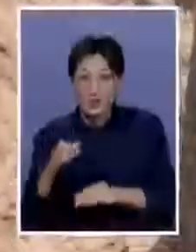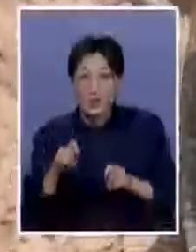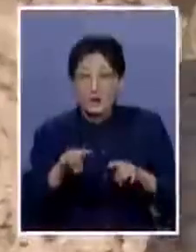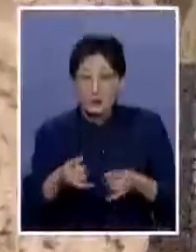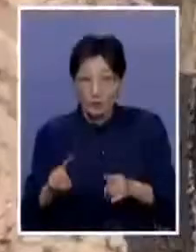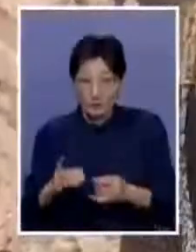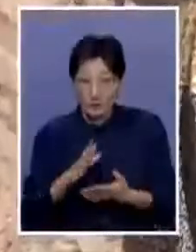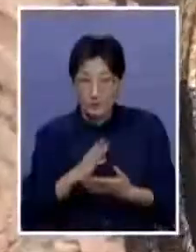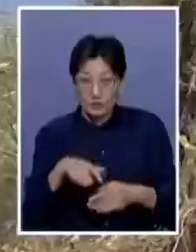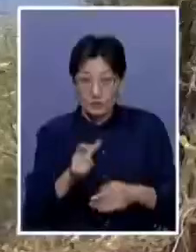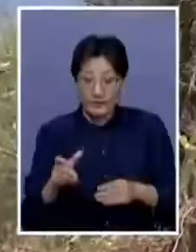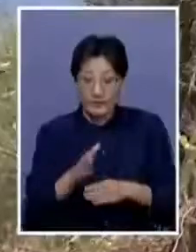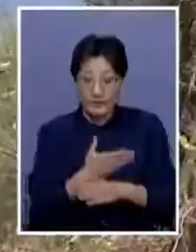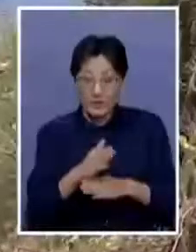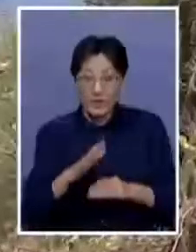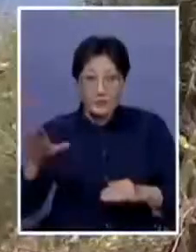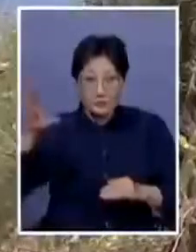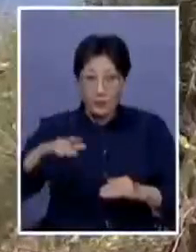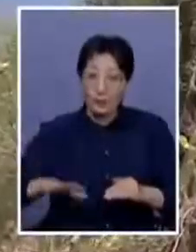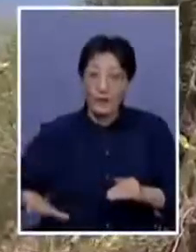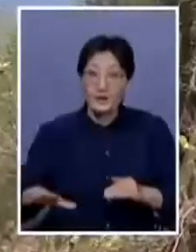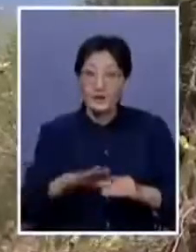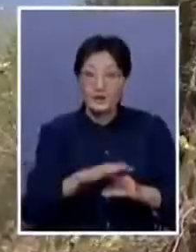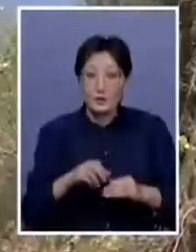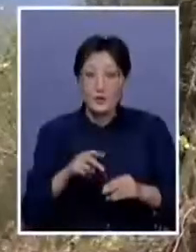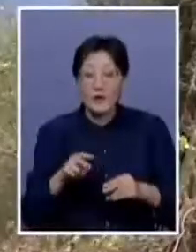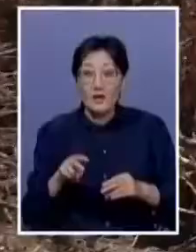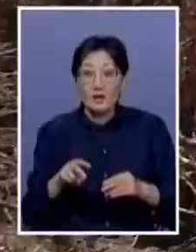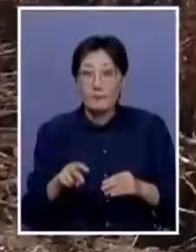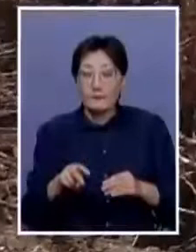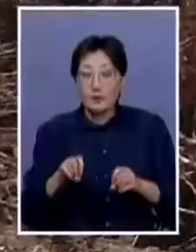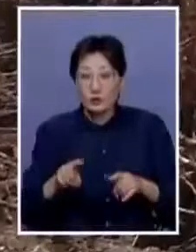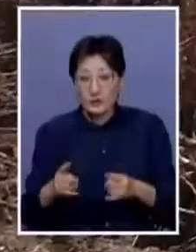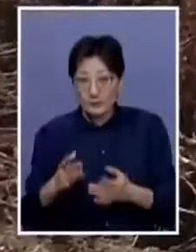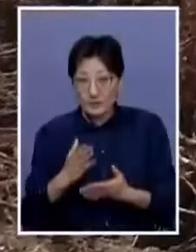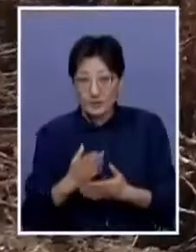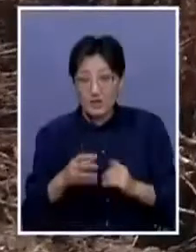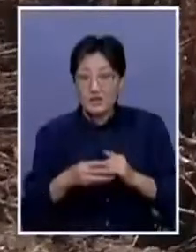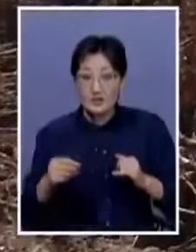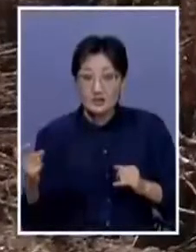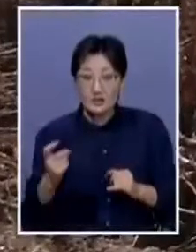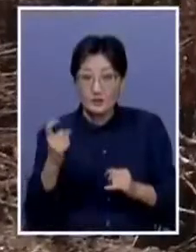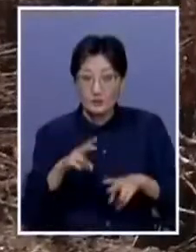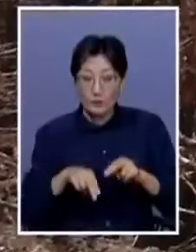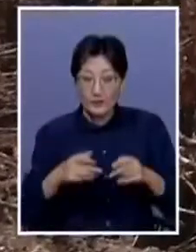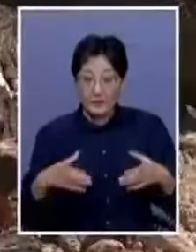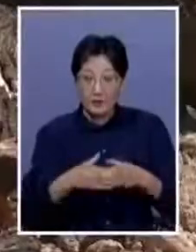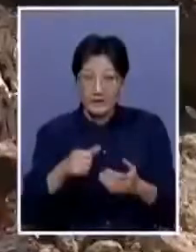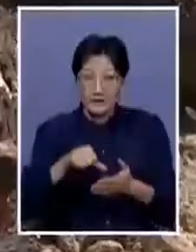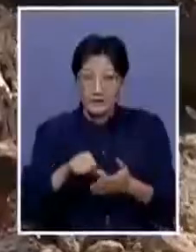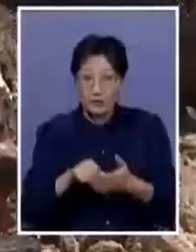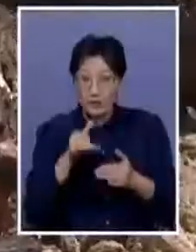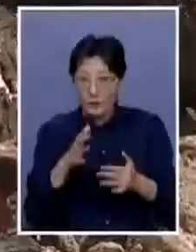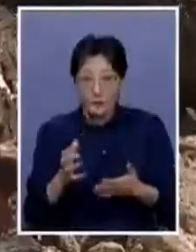заңсыз кесілген. Тұрғындар серуендейтін тау маңын негізсіз қопарып жатыр дейді экологтар. Онда жер иесі де мердігер компания өкілі де